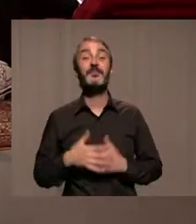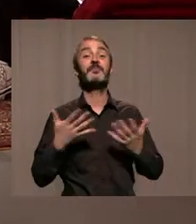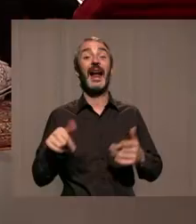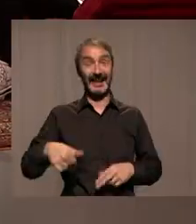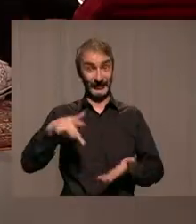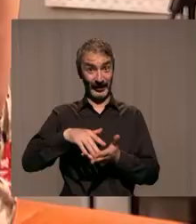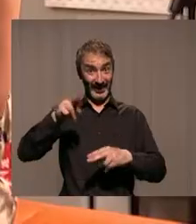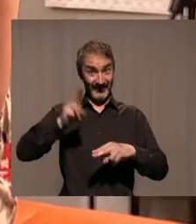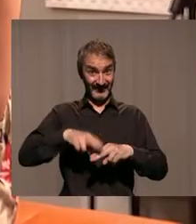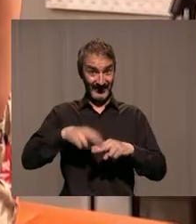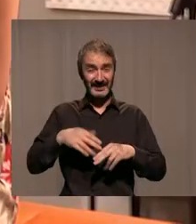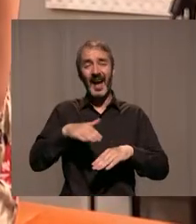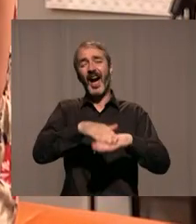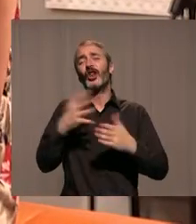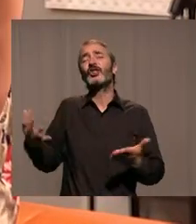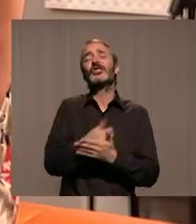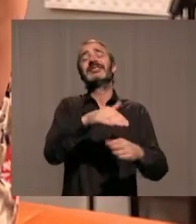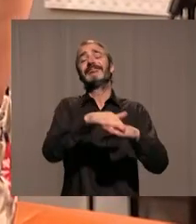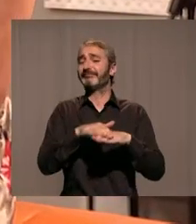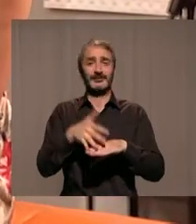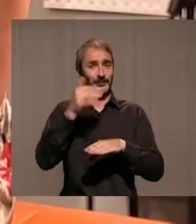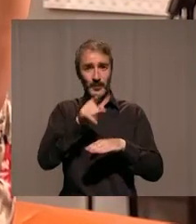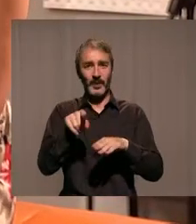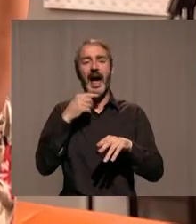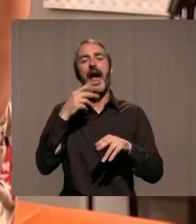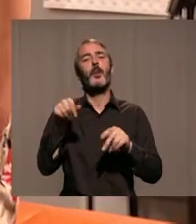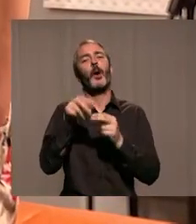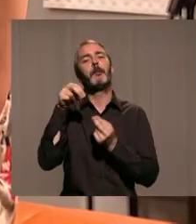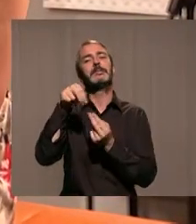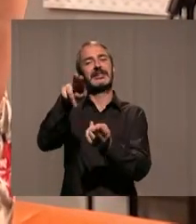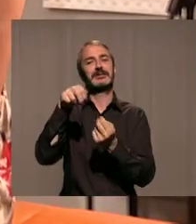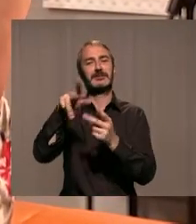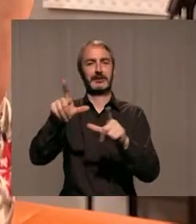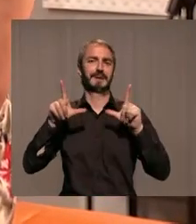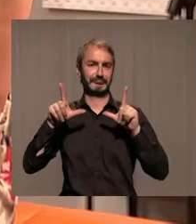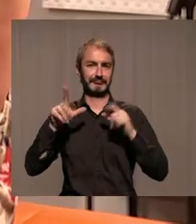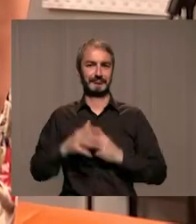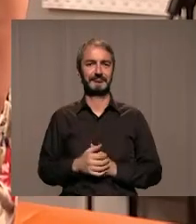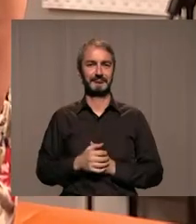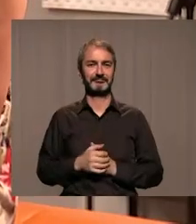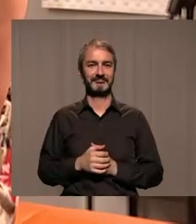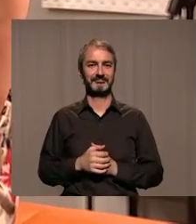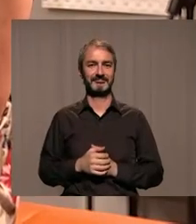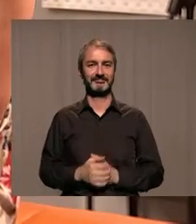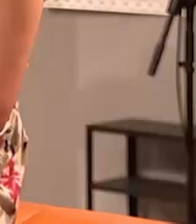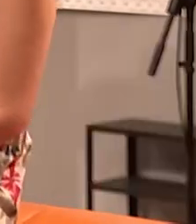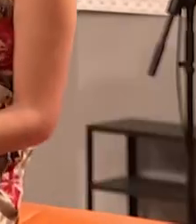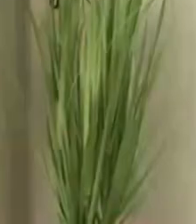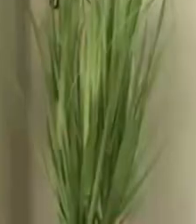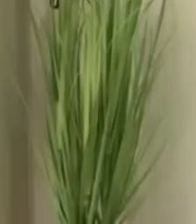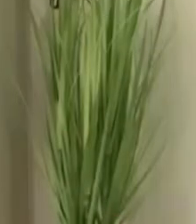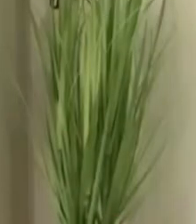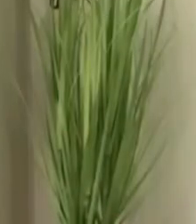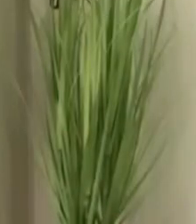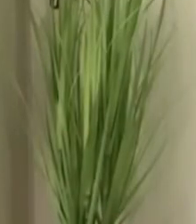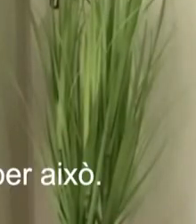aquesta festa no hi podíem convidar tothom, us hem preparat uns quants missatges que ens han enviat especialment per tots vosaltres. Moltes felicitats.